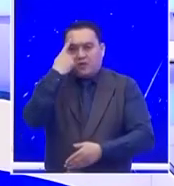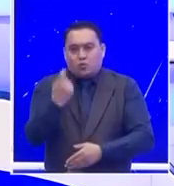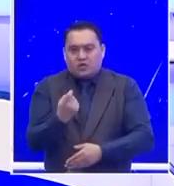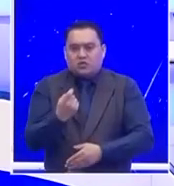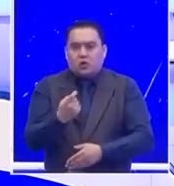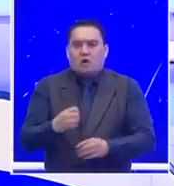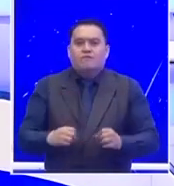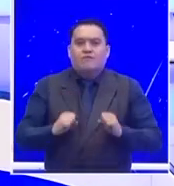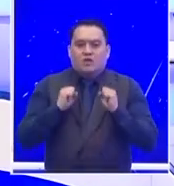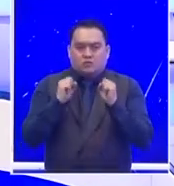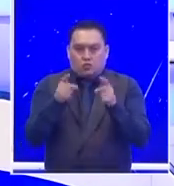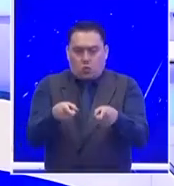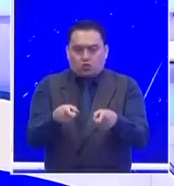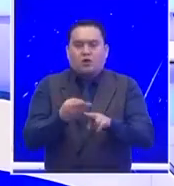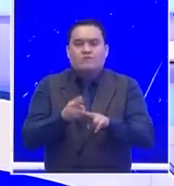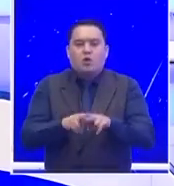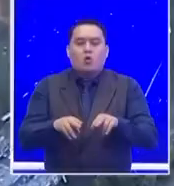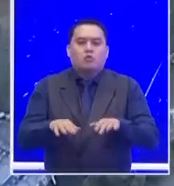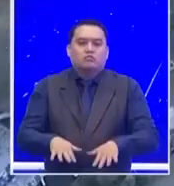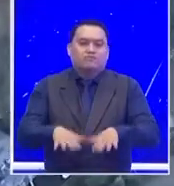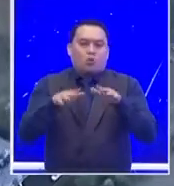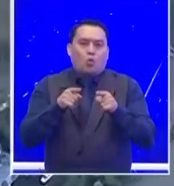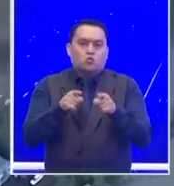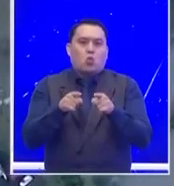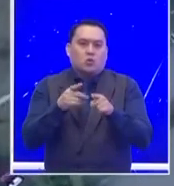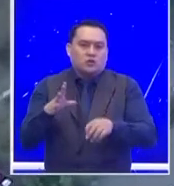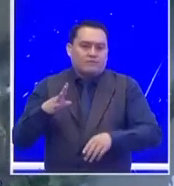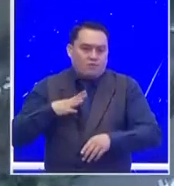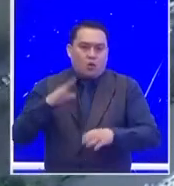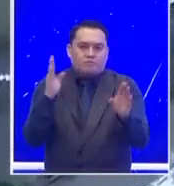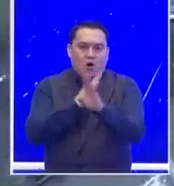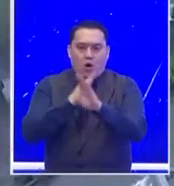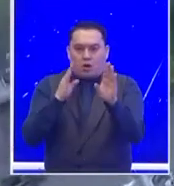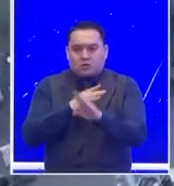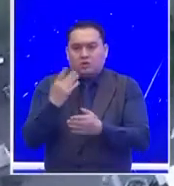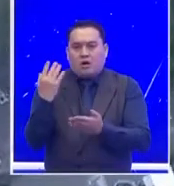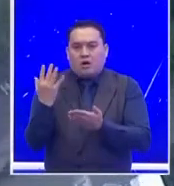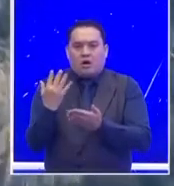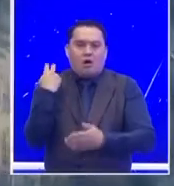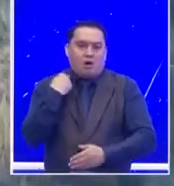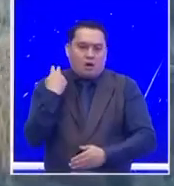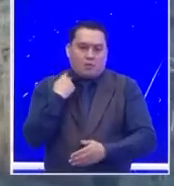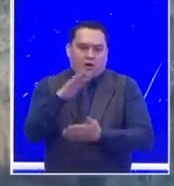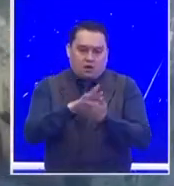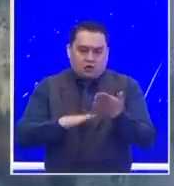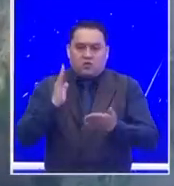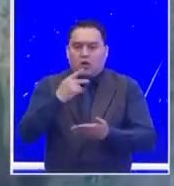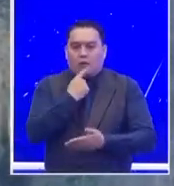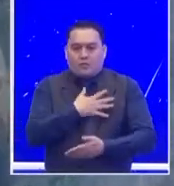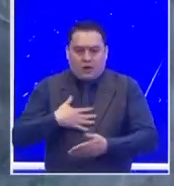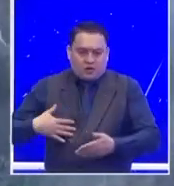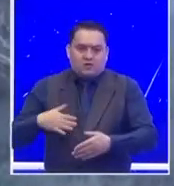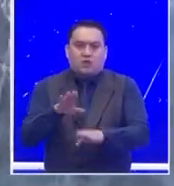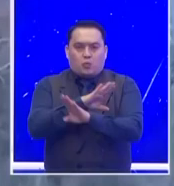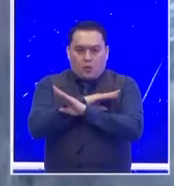предупреждения об угрозе наводнений. Наиболее сложная ситуация, по оценкам метеорологов, сохраняется в Англии. Есть пострадавшие,